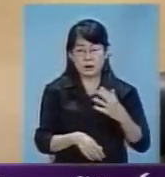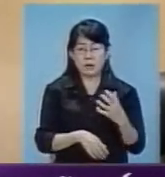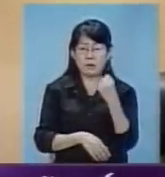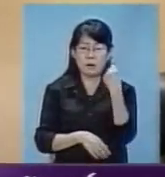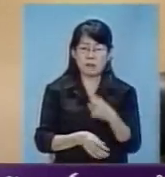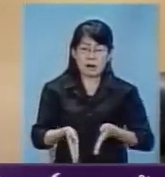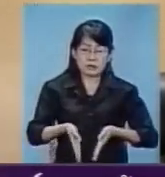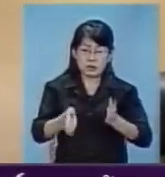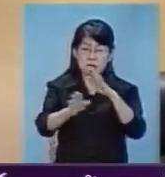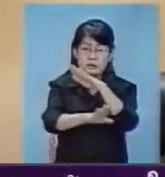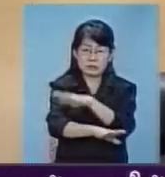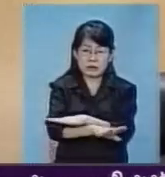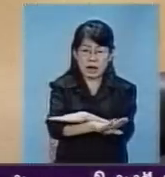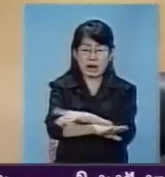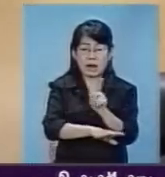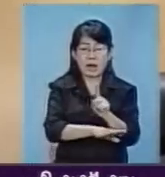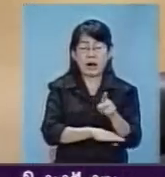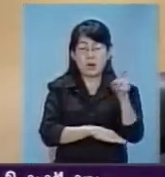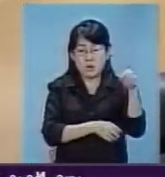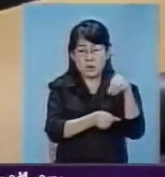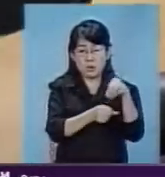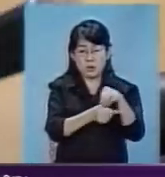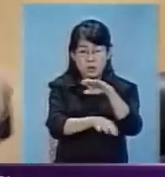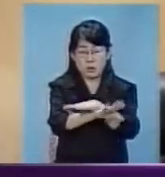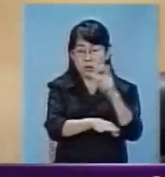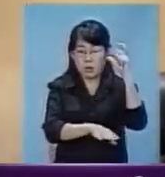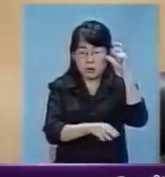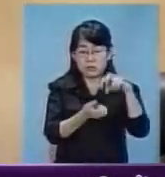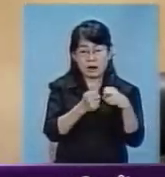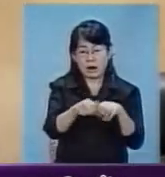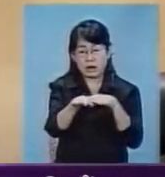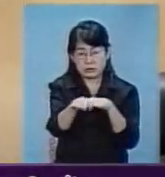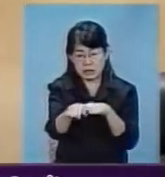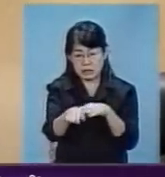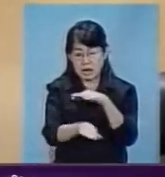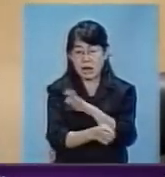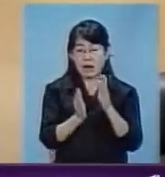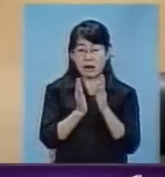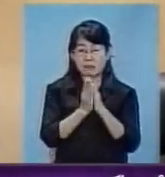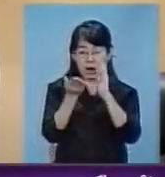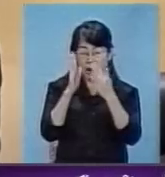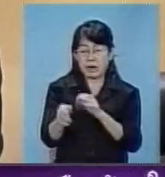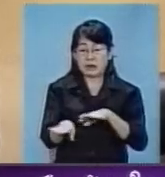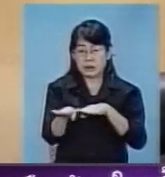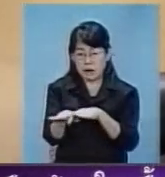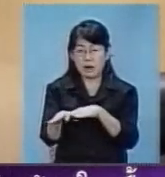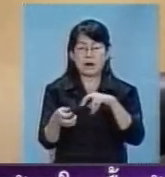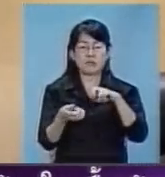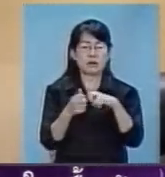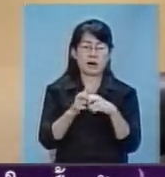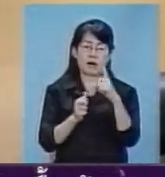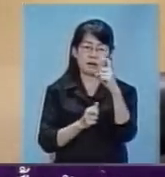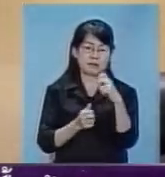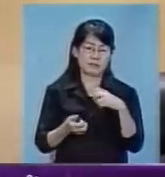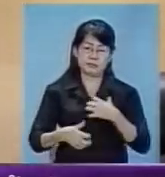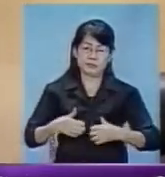ทางโน้ก็ติดขัดแตมที่อยู่แล้ ทางนี้กติดขัดอีกกรุงเทพระ approval็จะเป็นอัมะพาศคนเดอดร้อนนี่คอเหผ